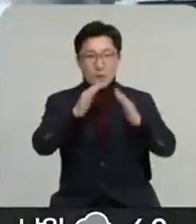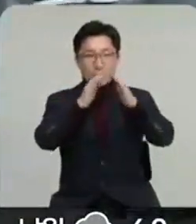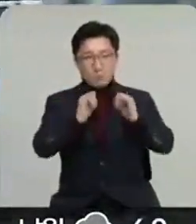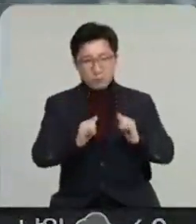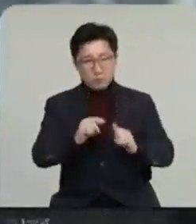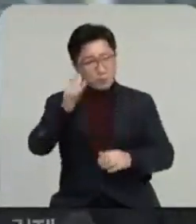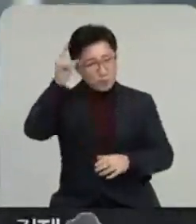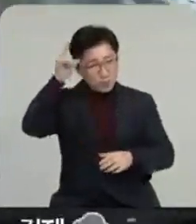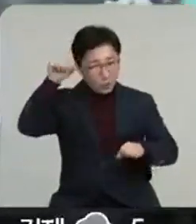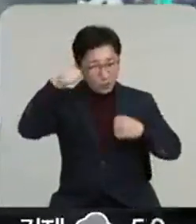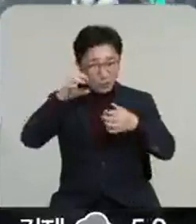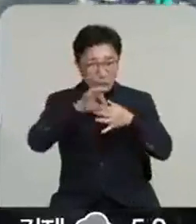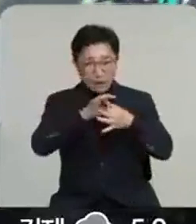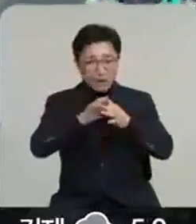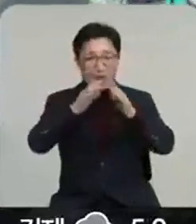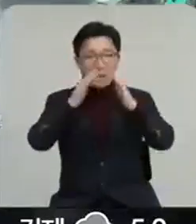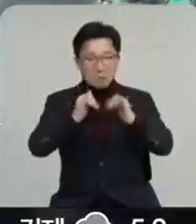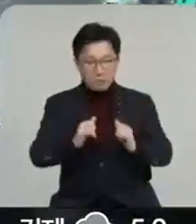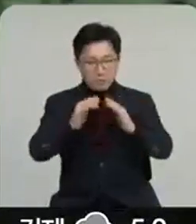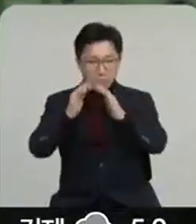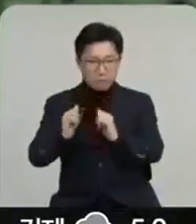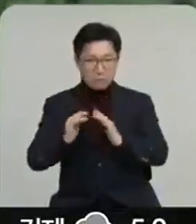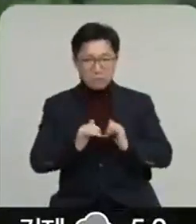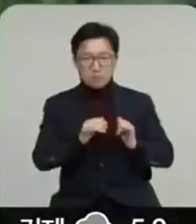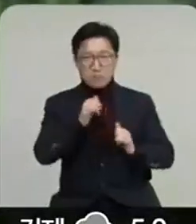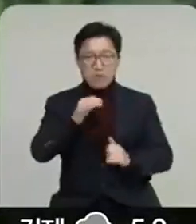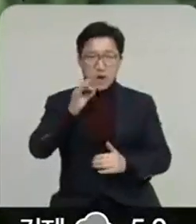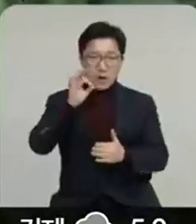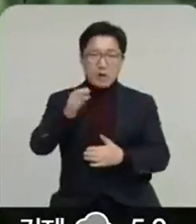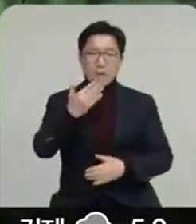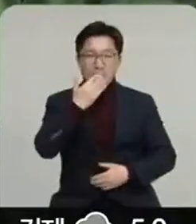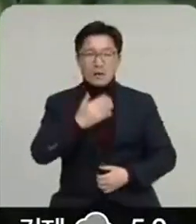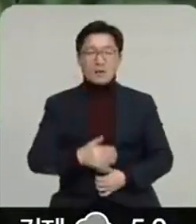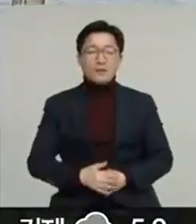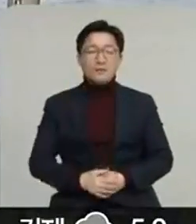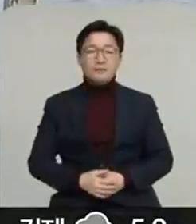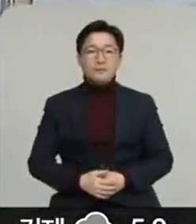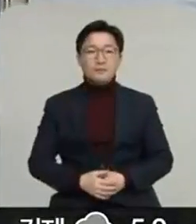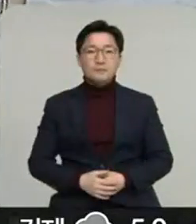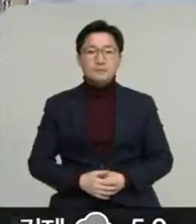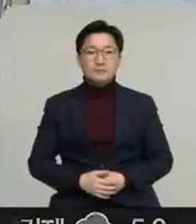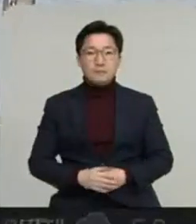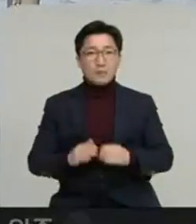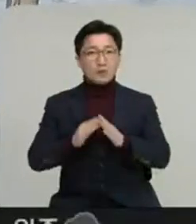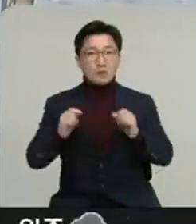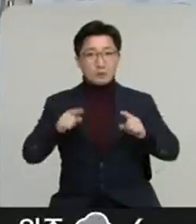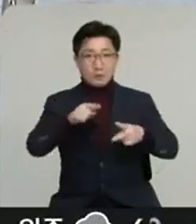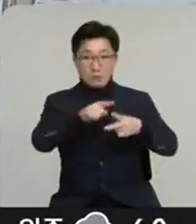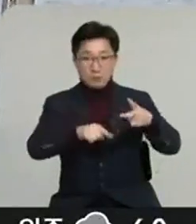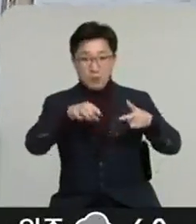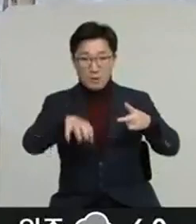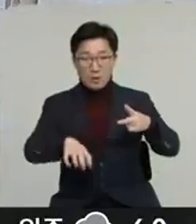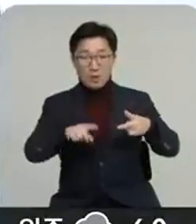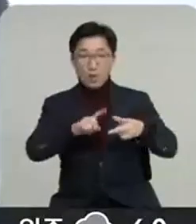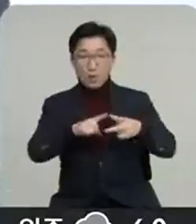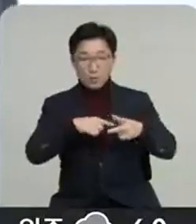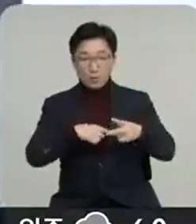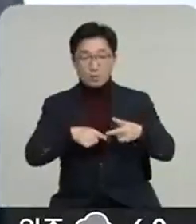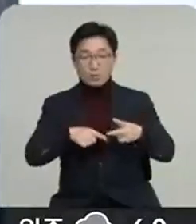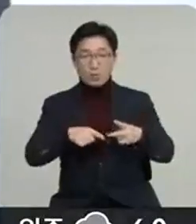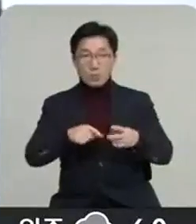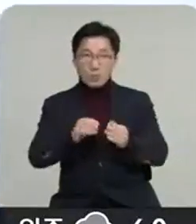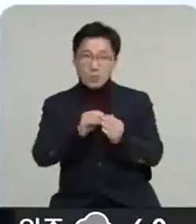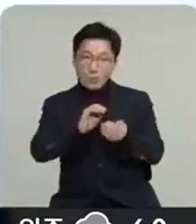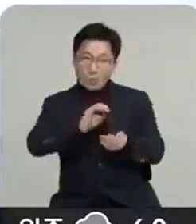시설이 눈 무게를 못 이겨 파손되거나 무너진 것으로 잠정 집계됐습니다. 전북 부안에 있는 새꼬막 양식장도